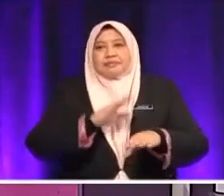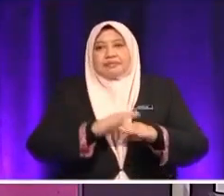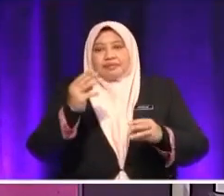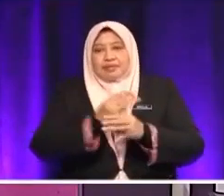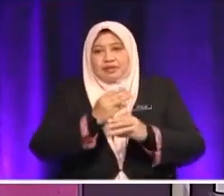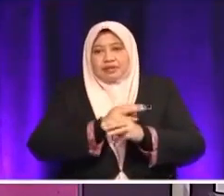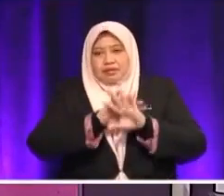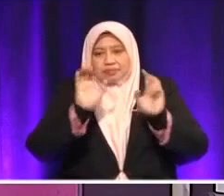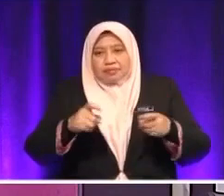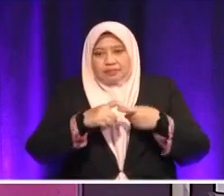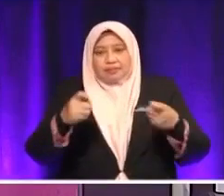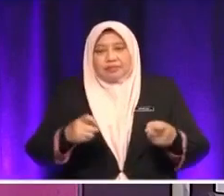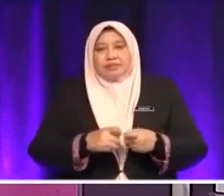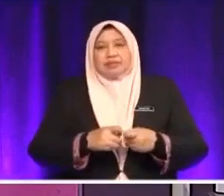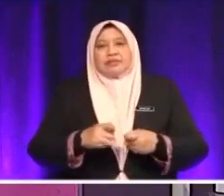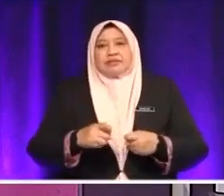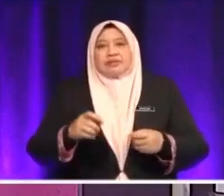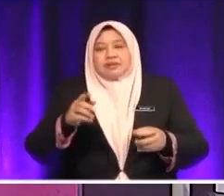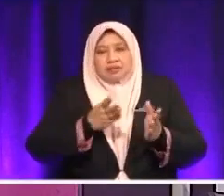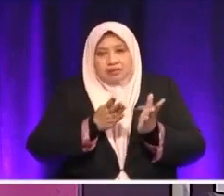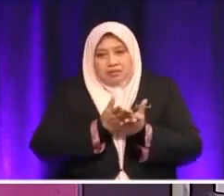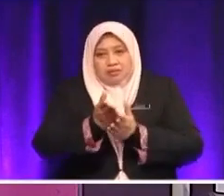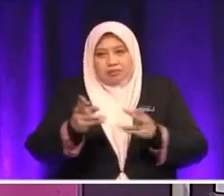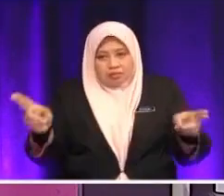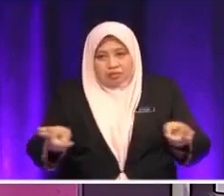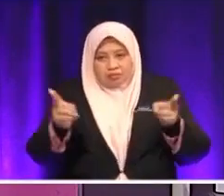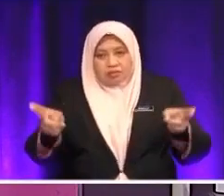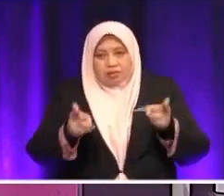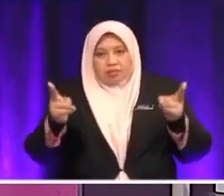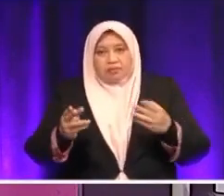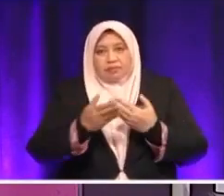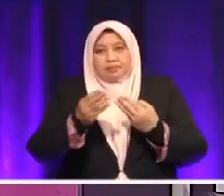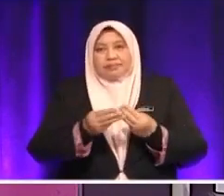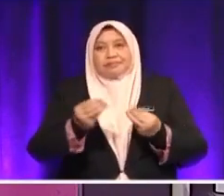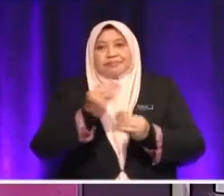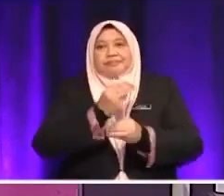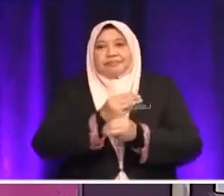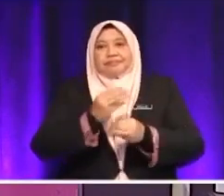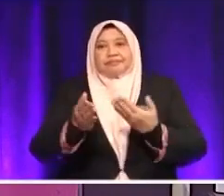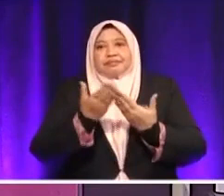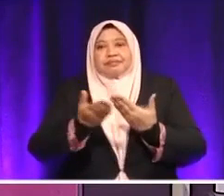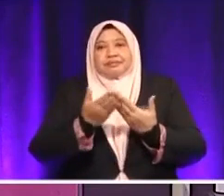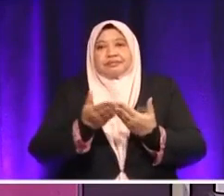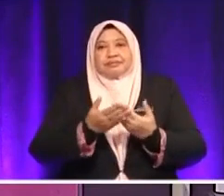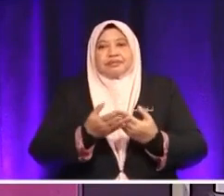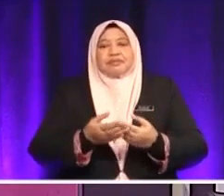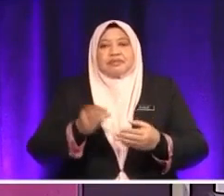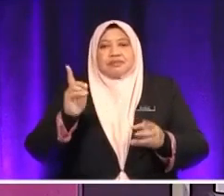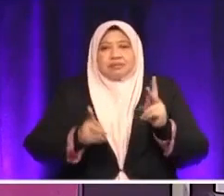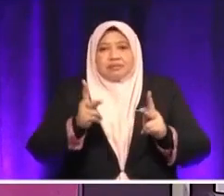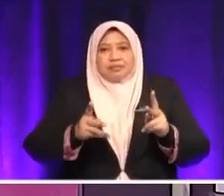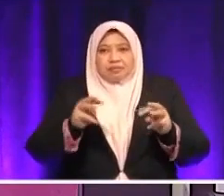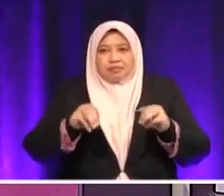putus asa teruskan berusaha sebab Matematika itu mudah sekiranya ya sekiranya murid memahami